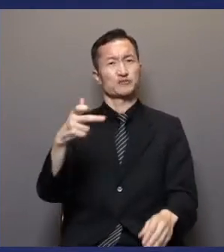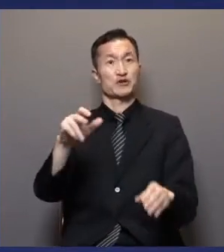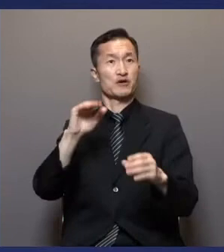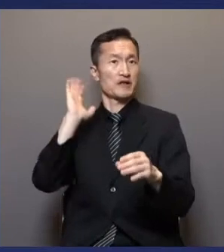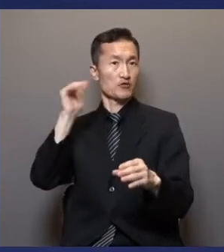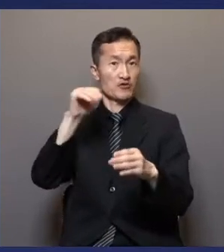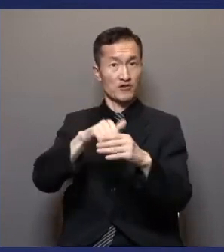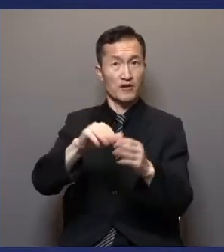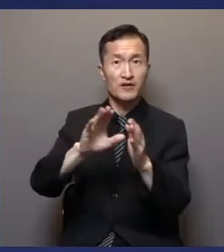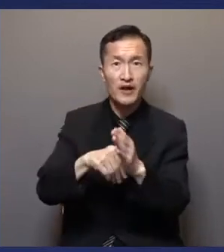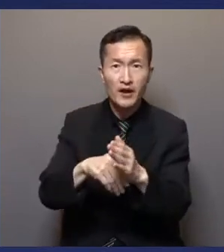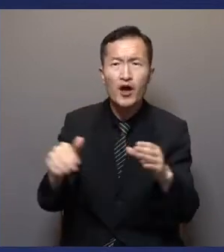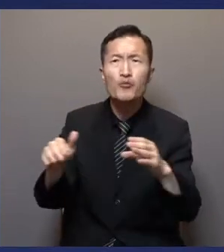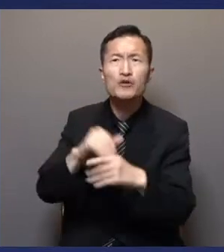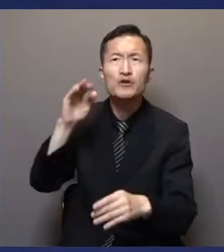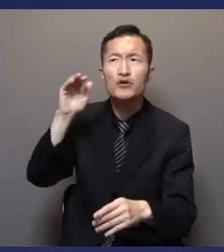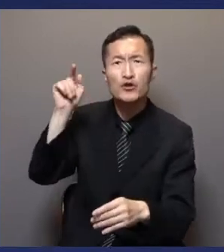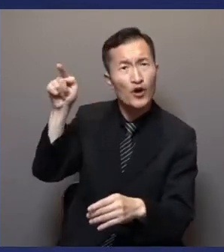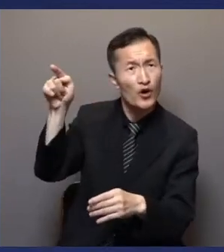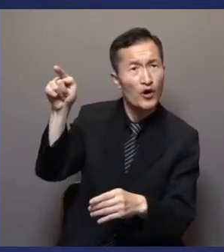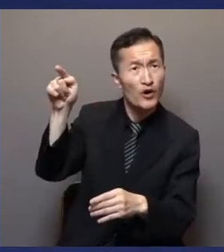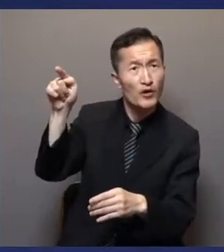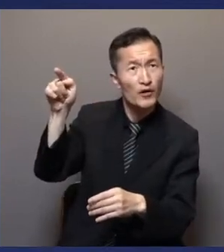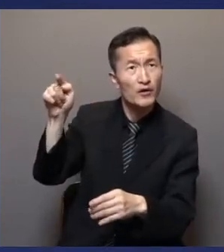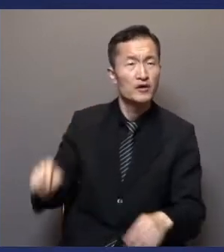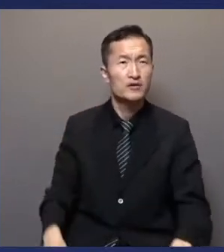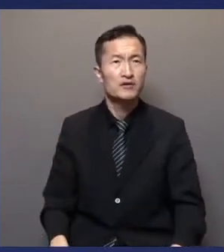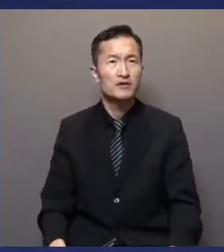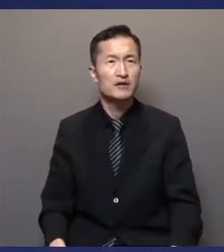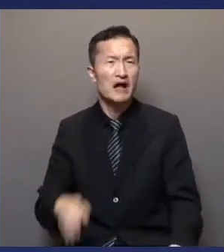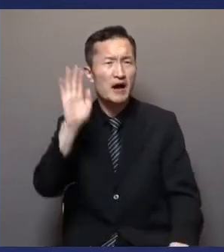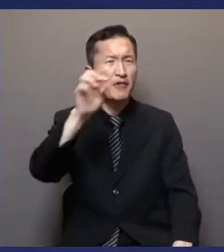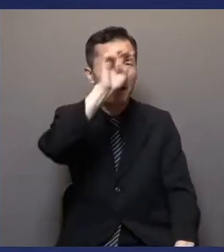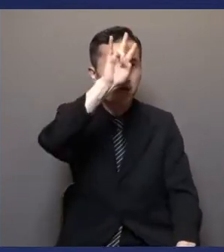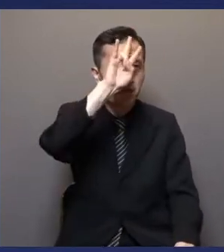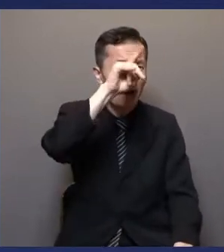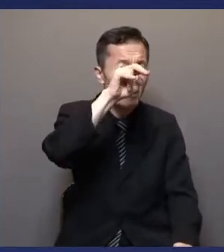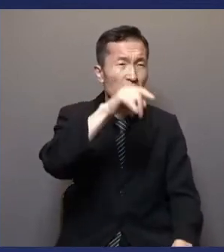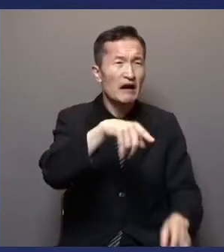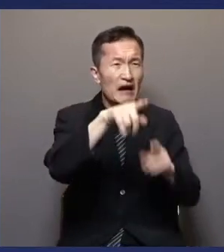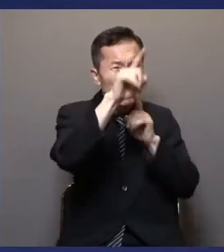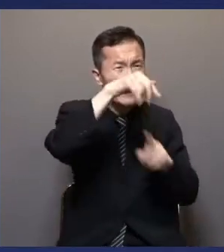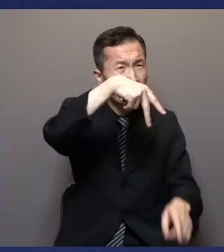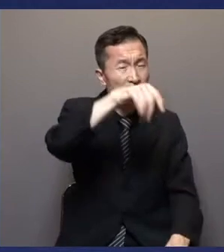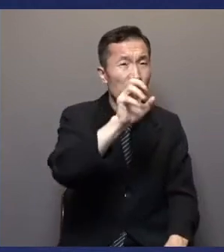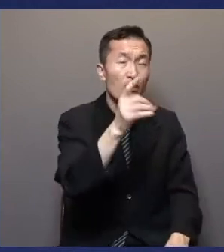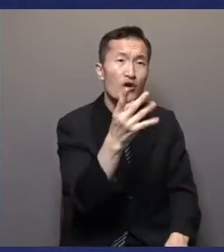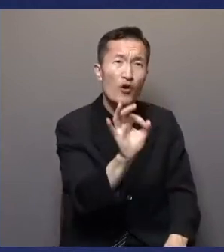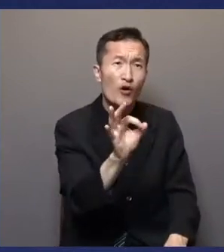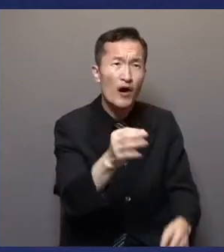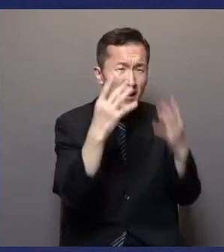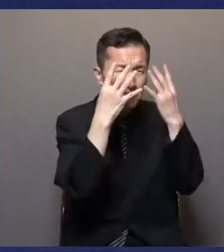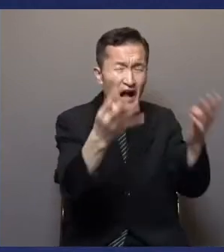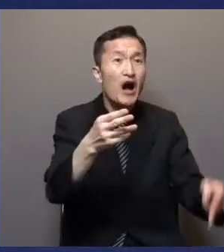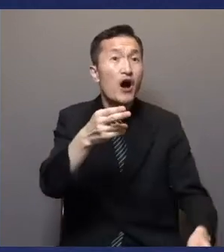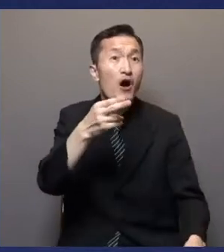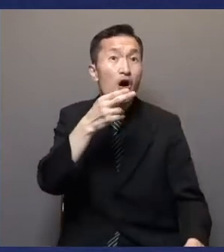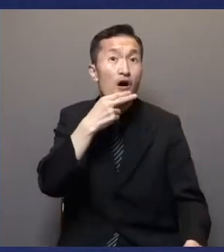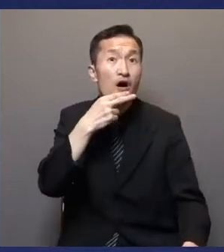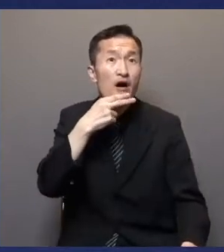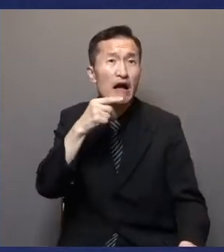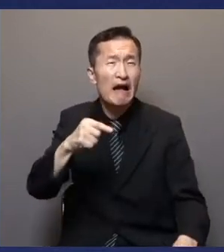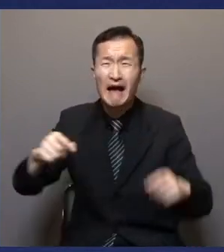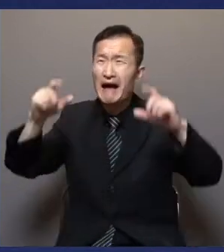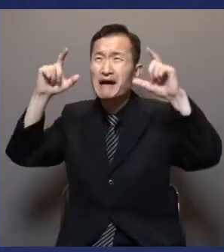당의 문재인 후보에게 다시는 박근혜, 이재용이 사면받지 못하도록 아예 우리가 못 받고 선언하자고